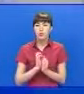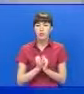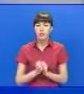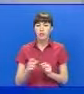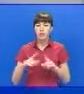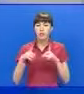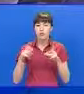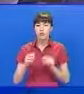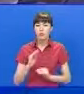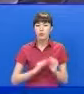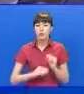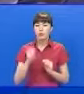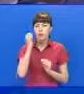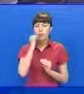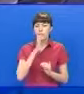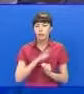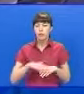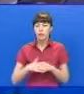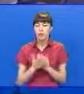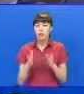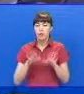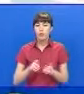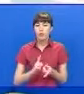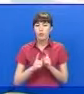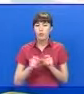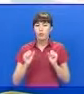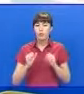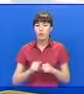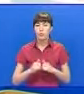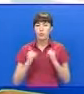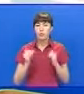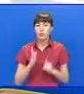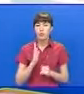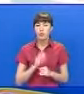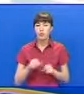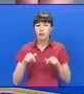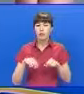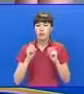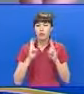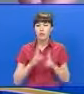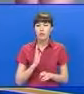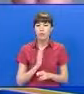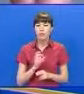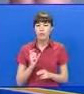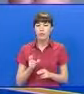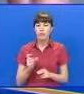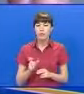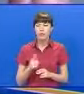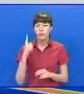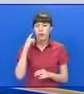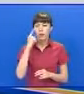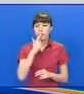емхана орналасқан нысан ескірген. Егер жаңа орынға ауыссақ, мүмкіндікте молаяр еді, дейді мұндағылар. Құлақ